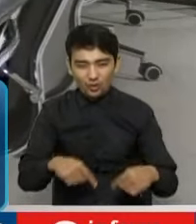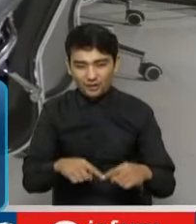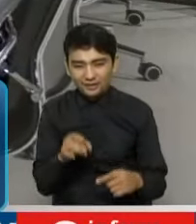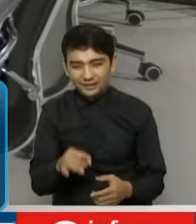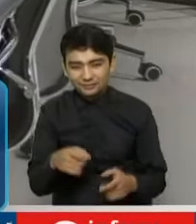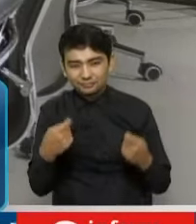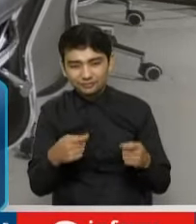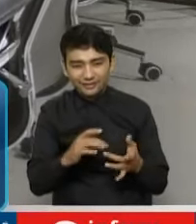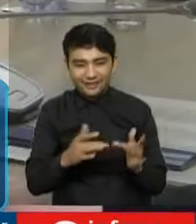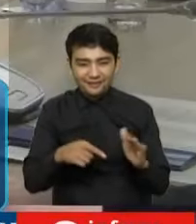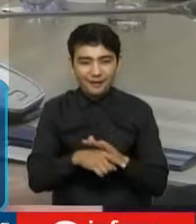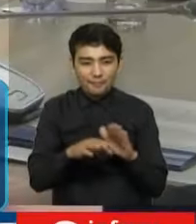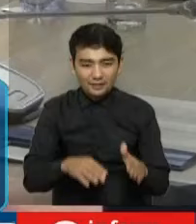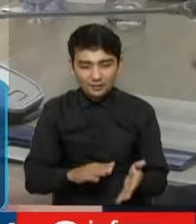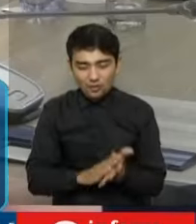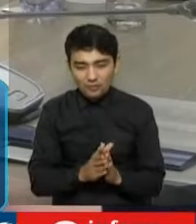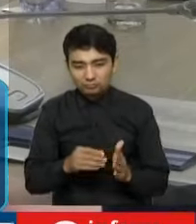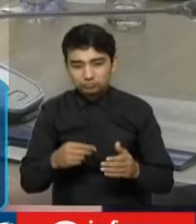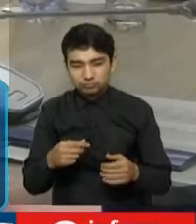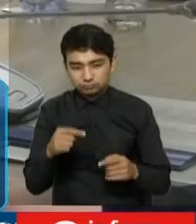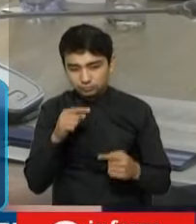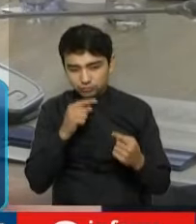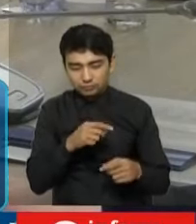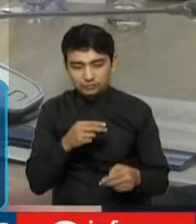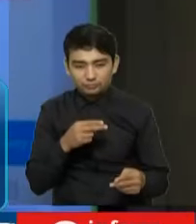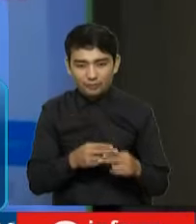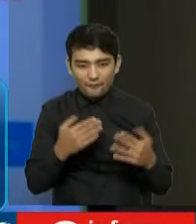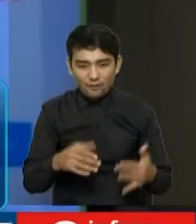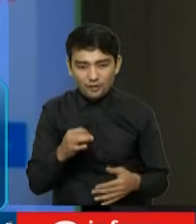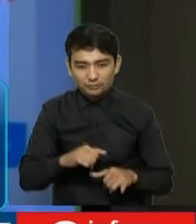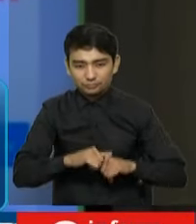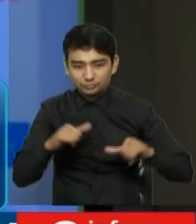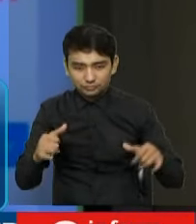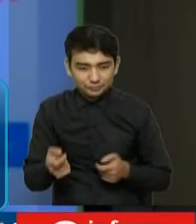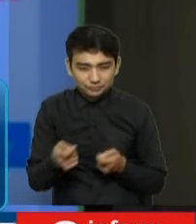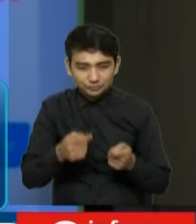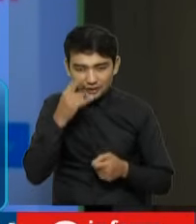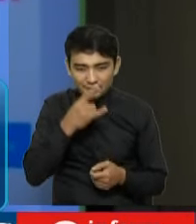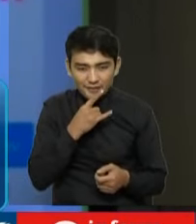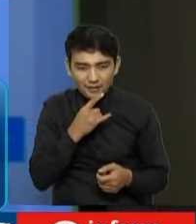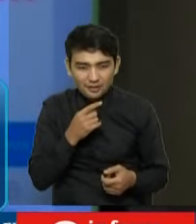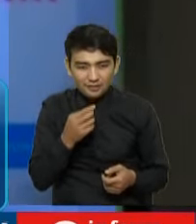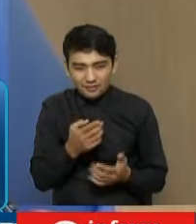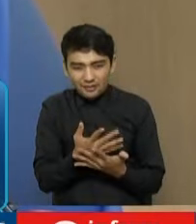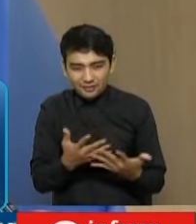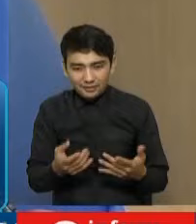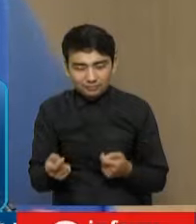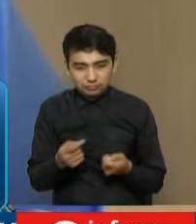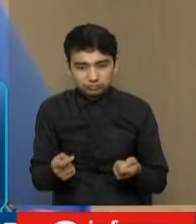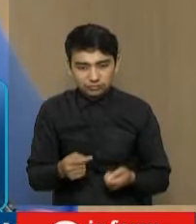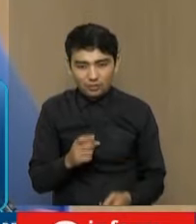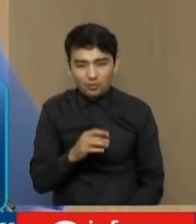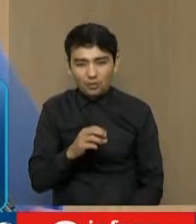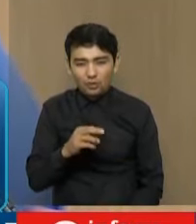торговыми интернет-площадками. Причиной стал рост регистрации преступлений по провозу в Казахстан холодного оружия. К сожалению,